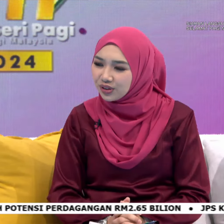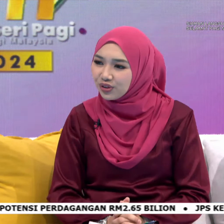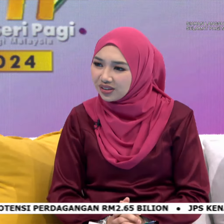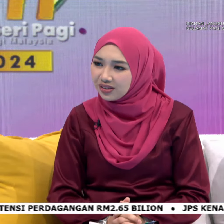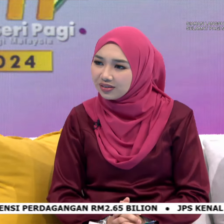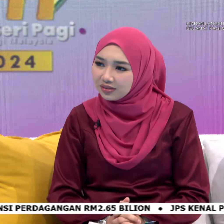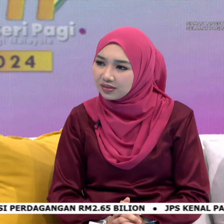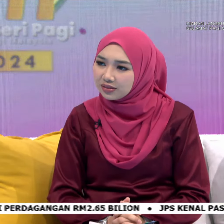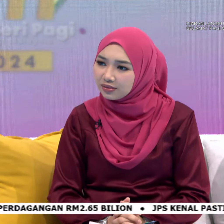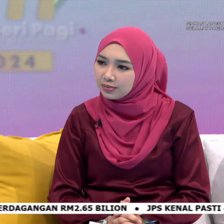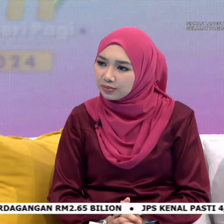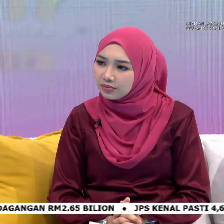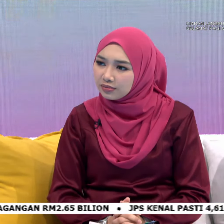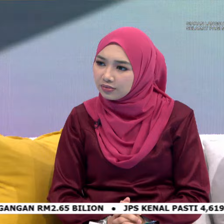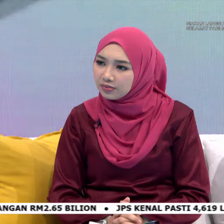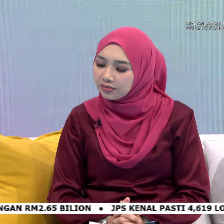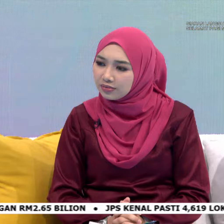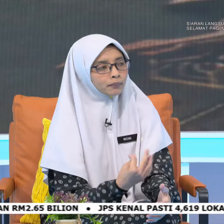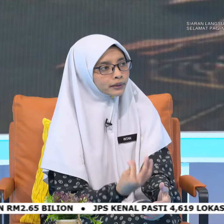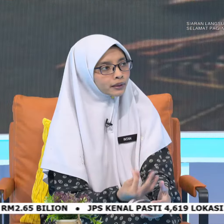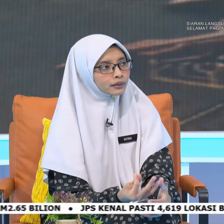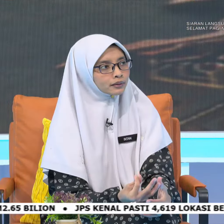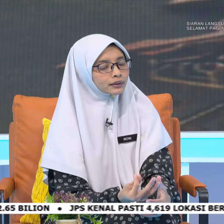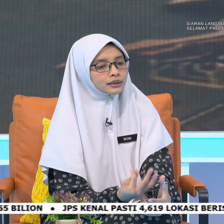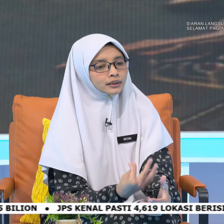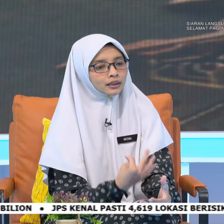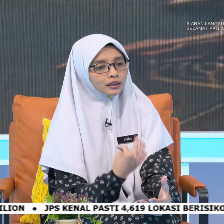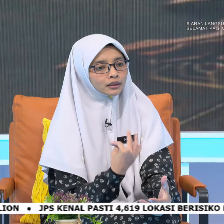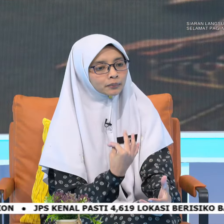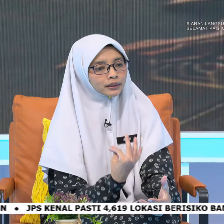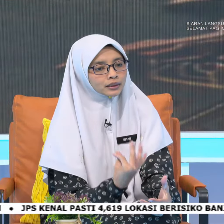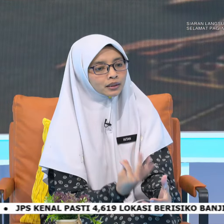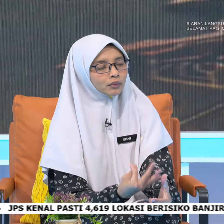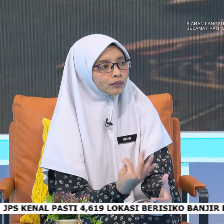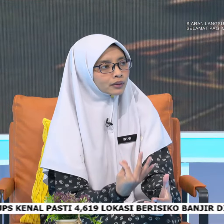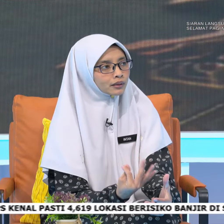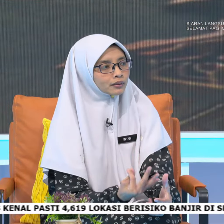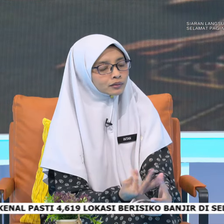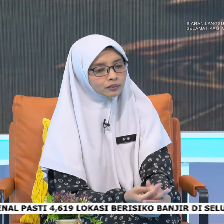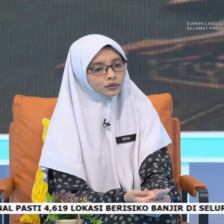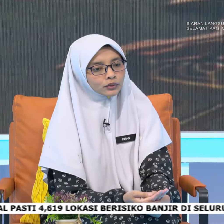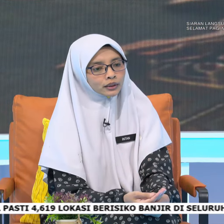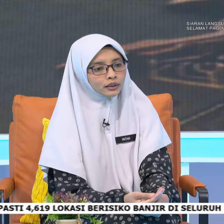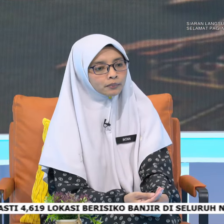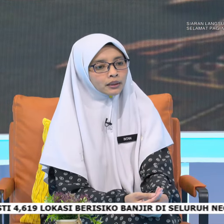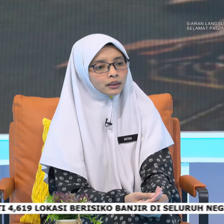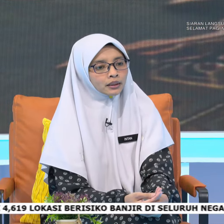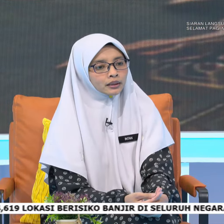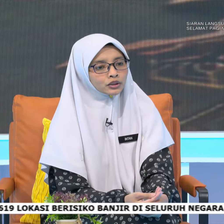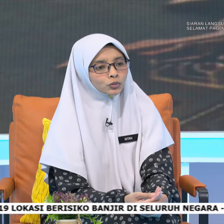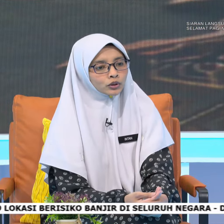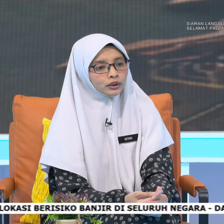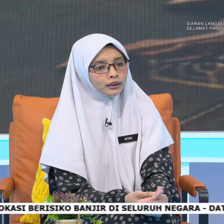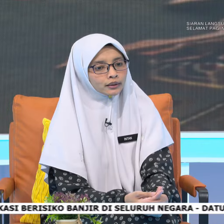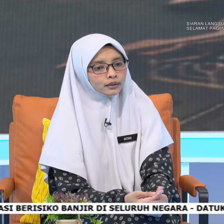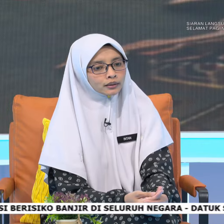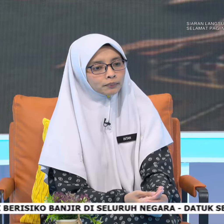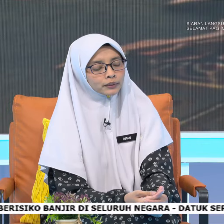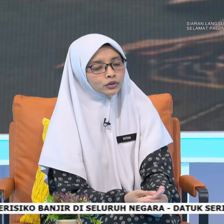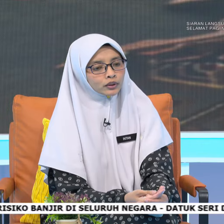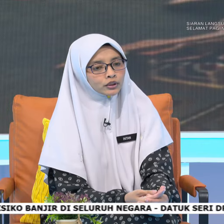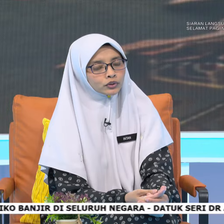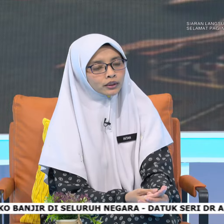ini. Betul. Untuk kita meningkatkan kefahaman kita, kecintaan kita kepada Islam, Allah Ta'ala, Rasulullah SAW. Dan semoga